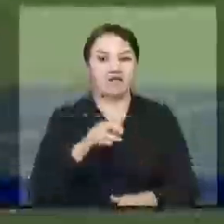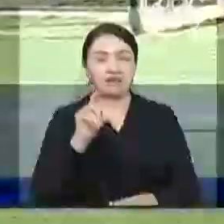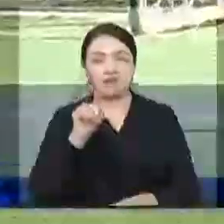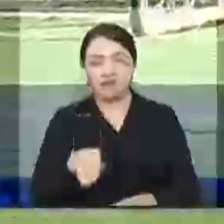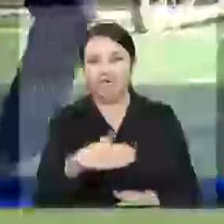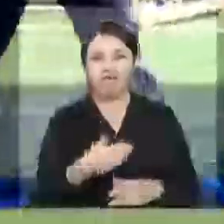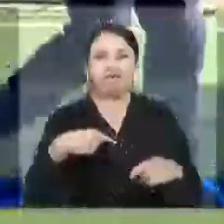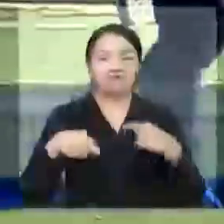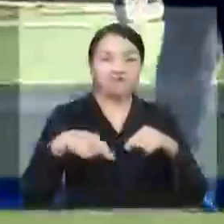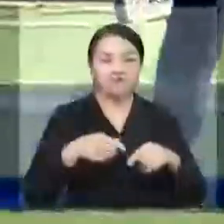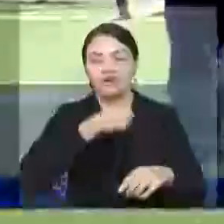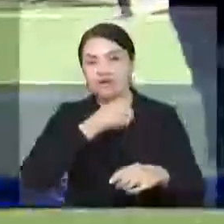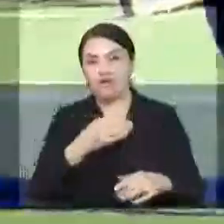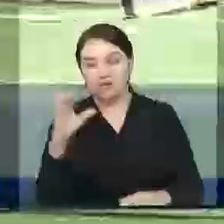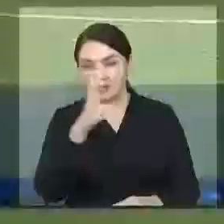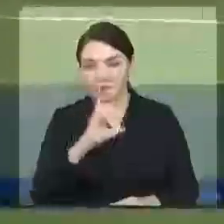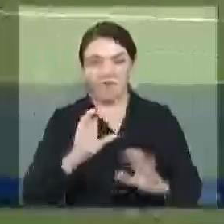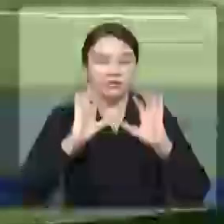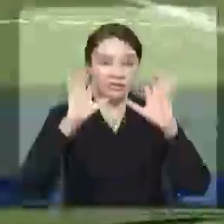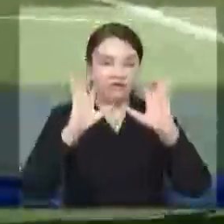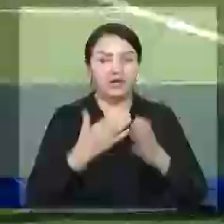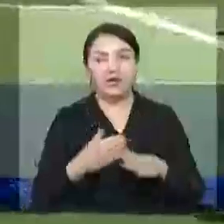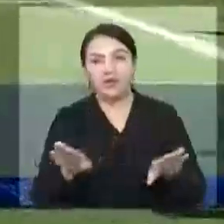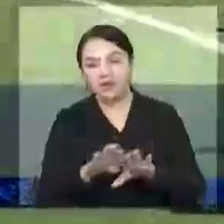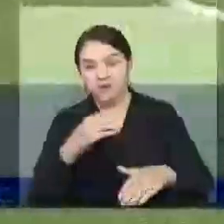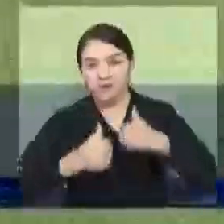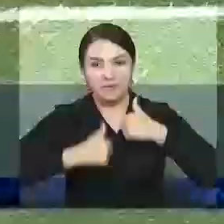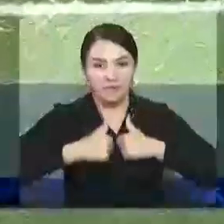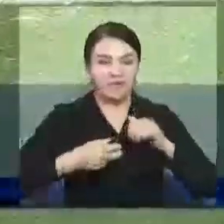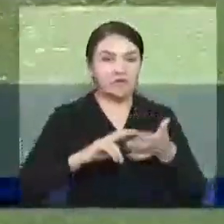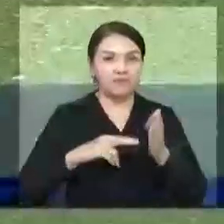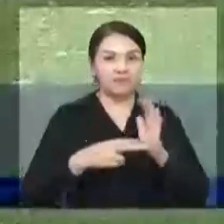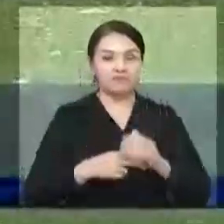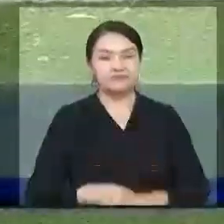кеңесі тек футбол ғана емес, қыркүйек айында волейболдан ауқымды турнир өткізуді